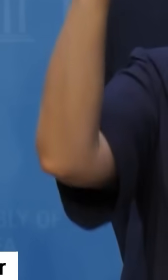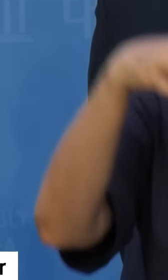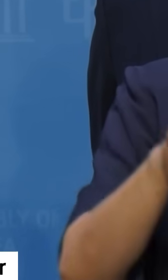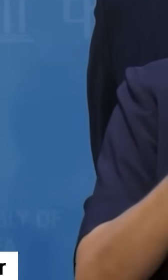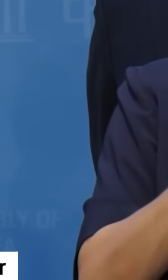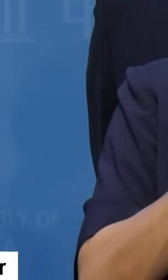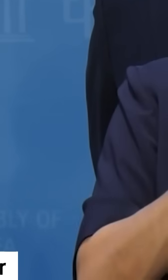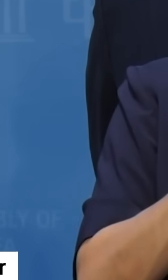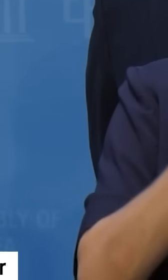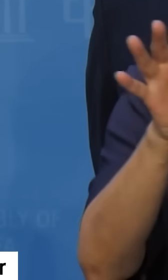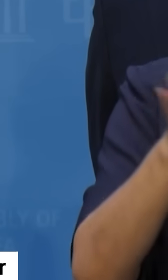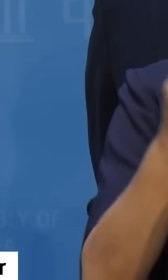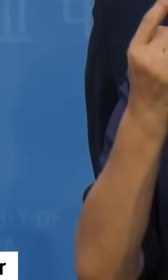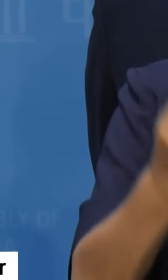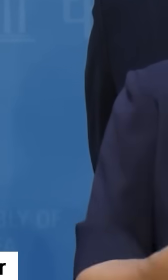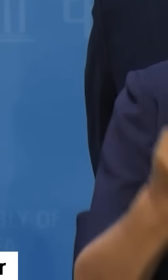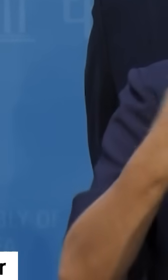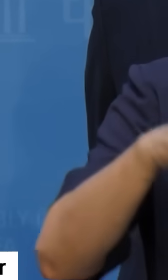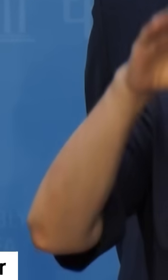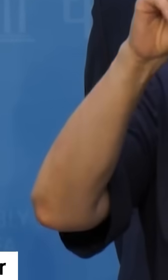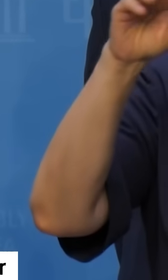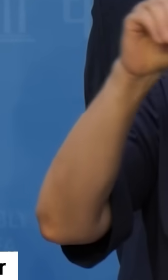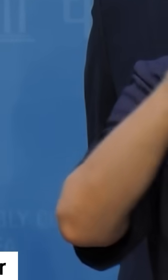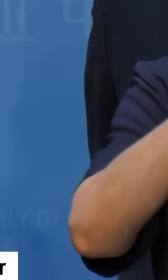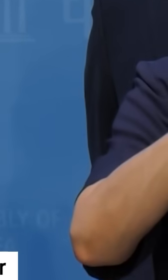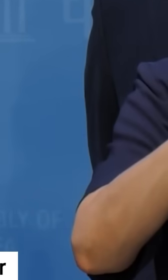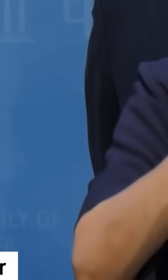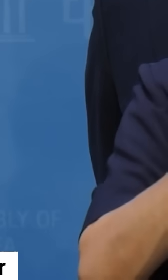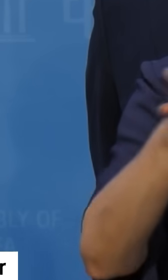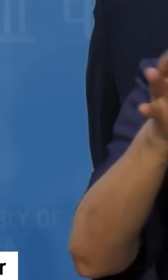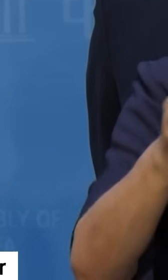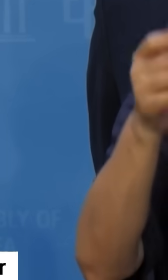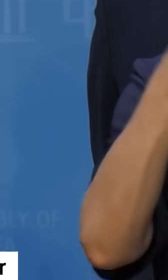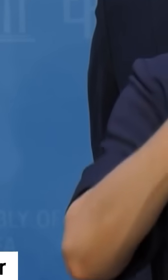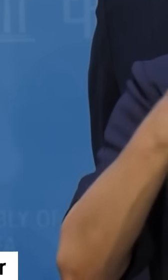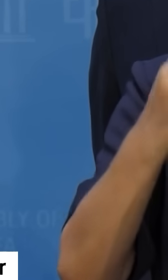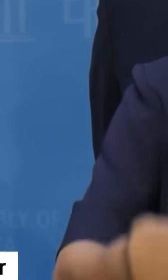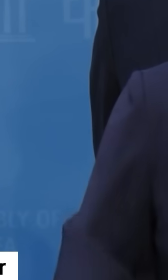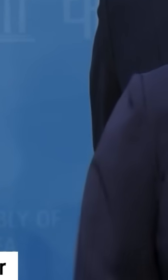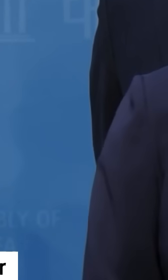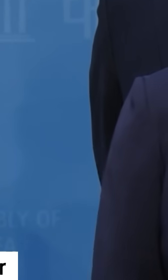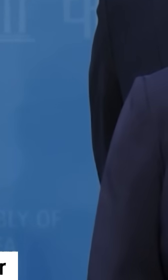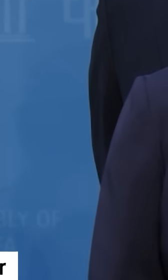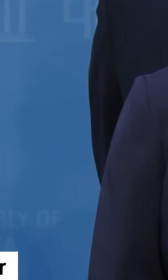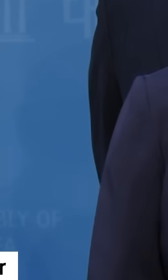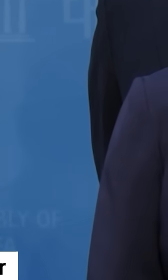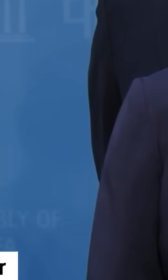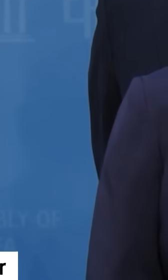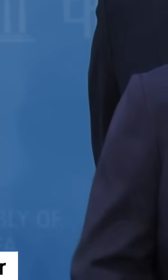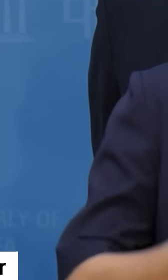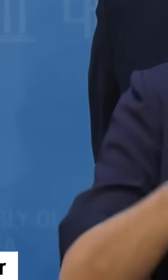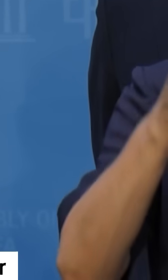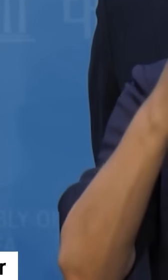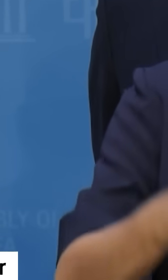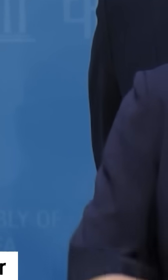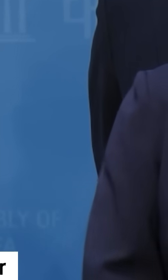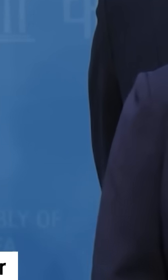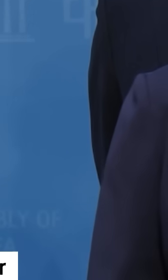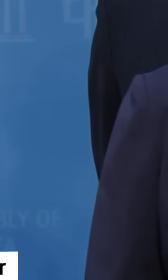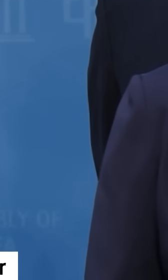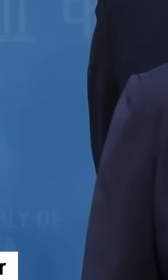꺼진 점포가 더욱더 훨씬 엄청나게 많습니다. 그 점 이해해 주시기